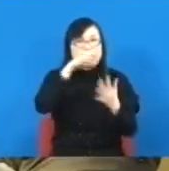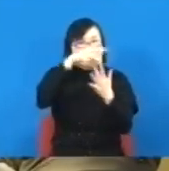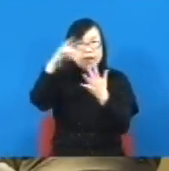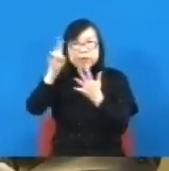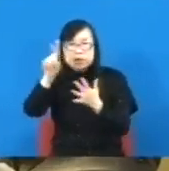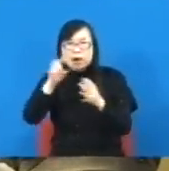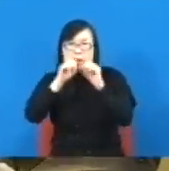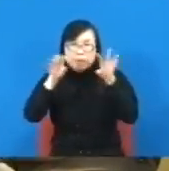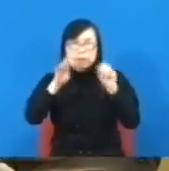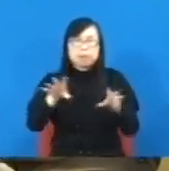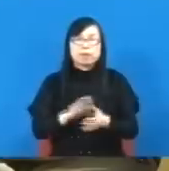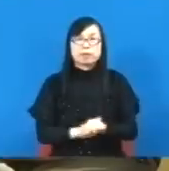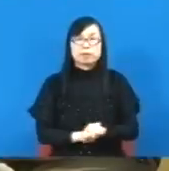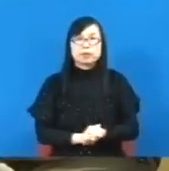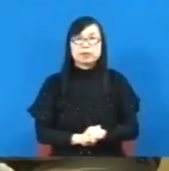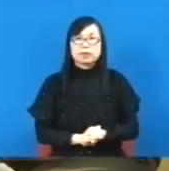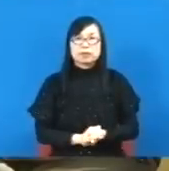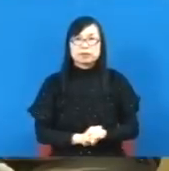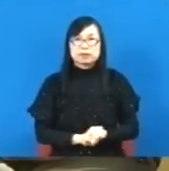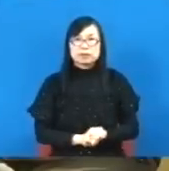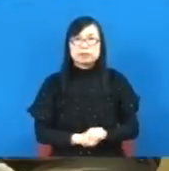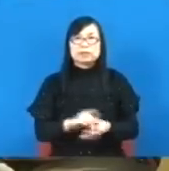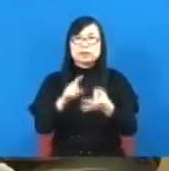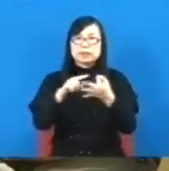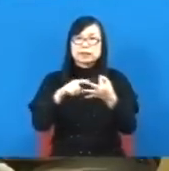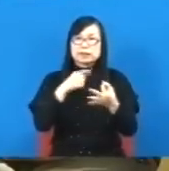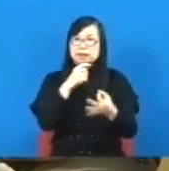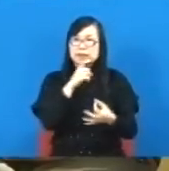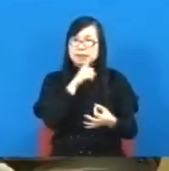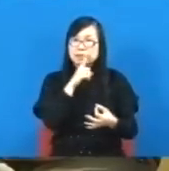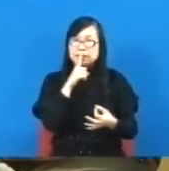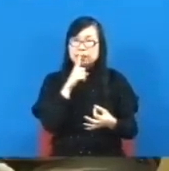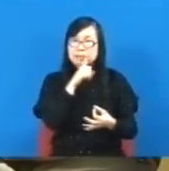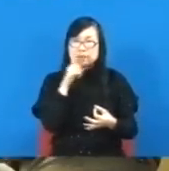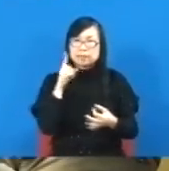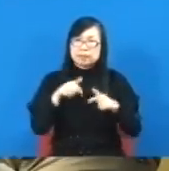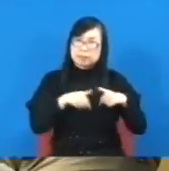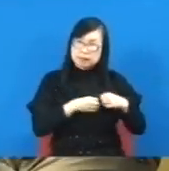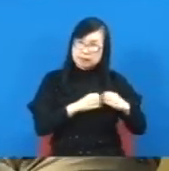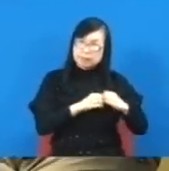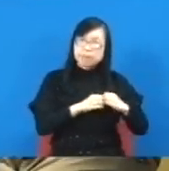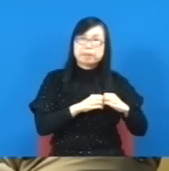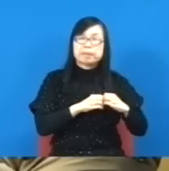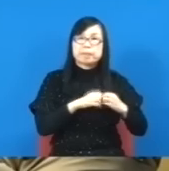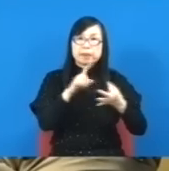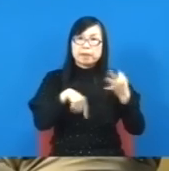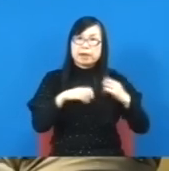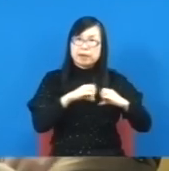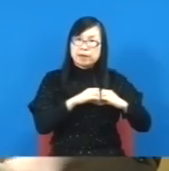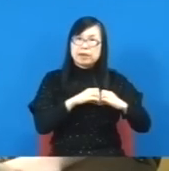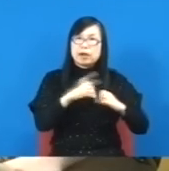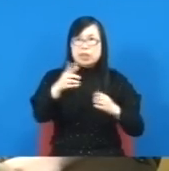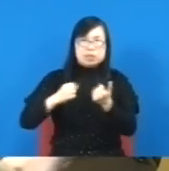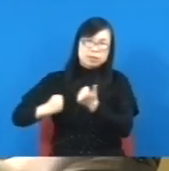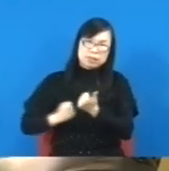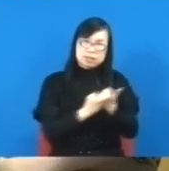我報告啊嘛。跟住又話陳正心又出咗嚟就話我哋應該支持鄧忍光